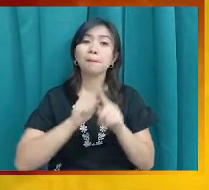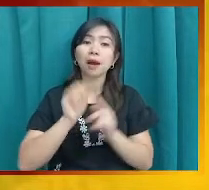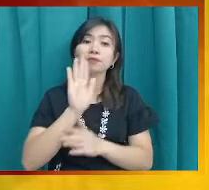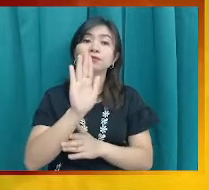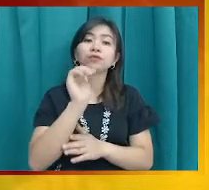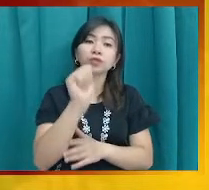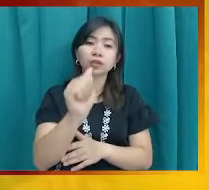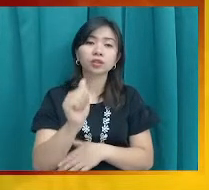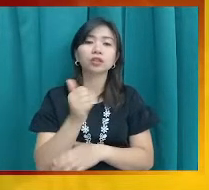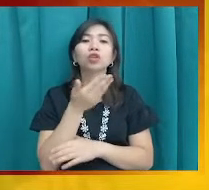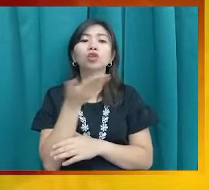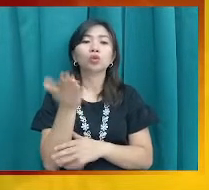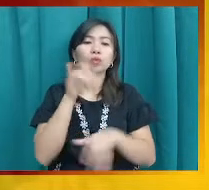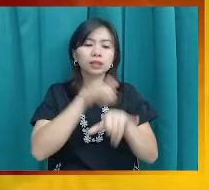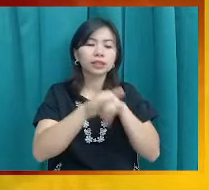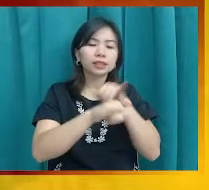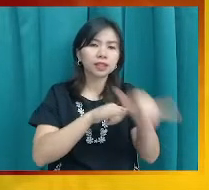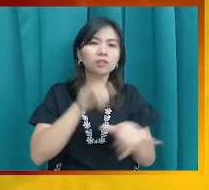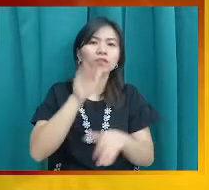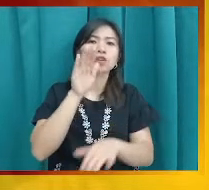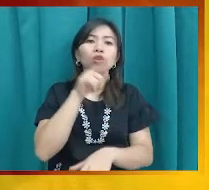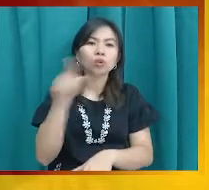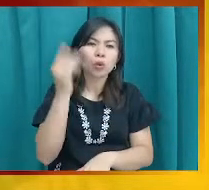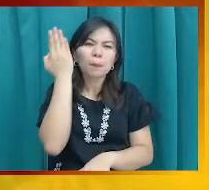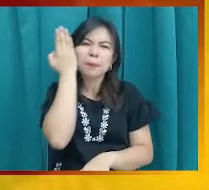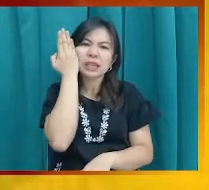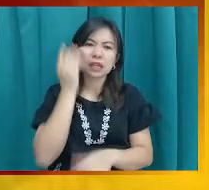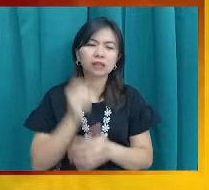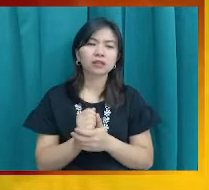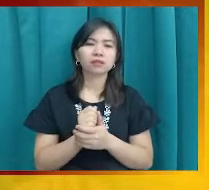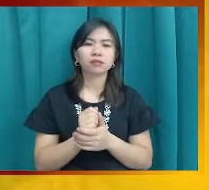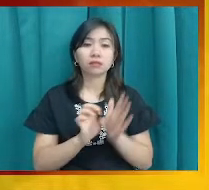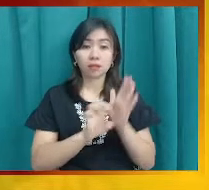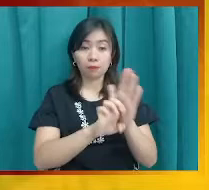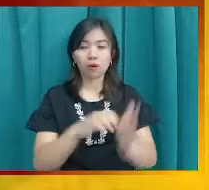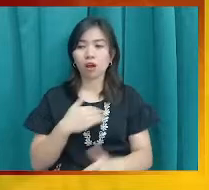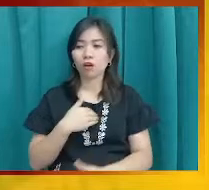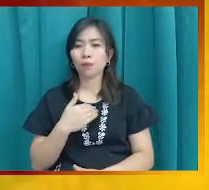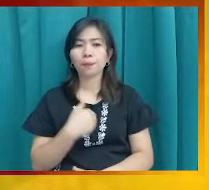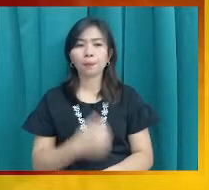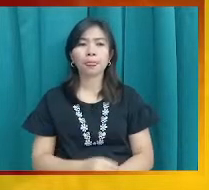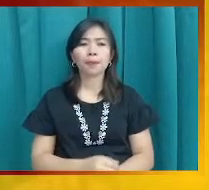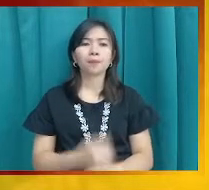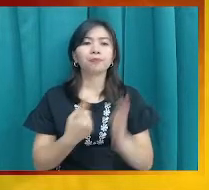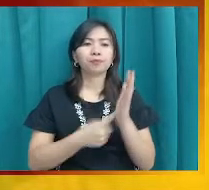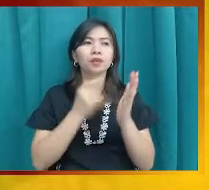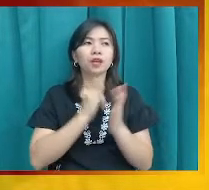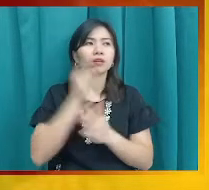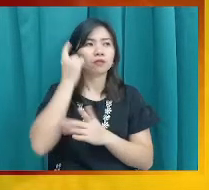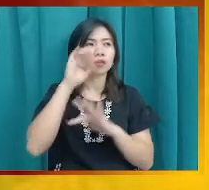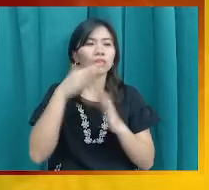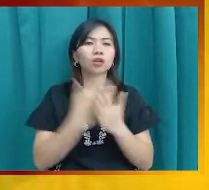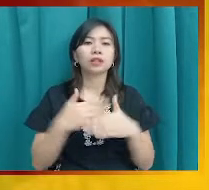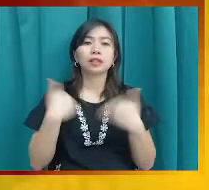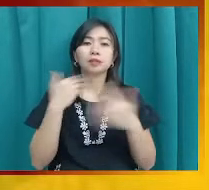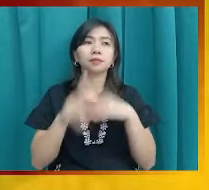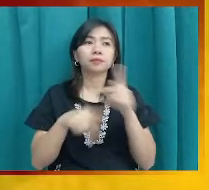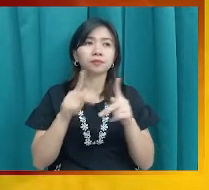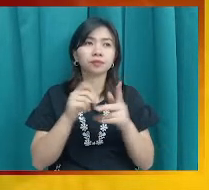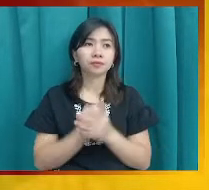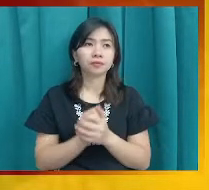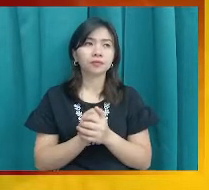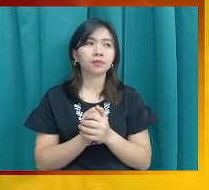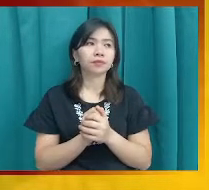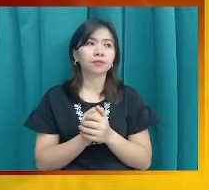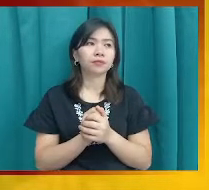Hindi kami ang niloko mo. Kasi parehas naman tayo. Halimbawa, for example, ikaw, nandito ka para sa young people ito. Makikinabang ka rin dito. Sir, kayo